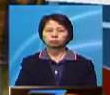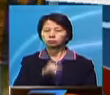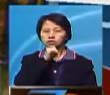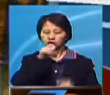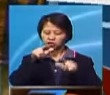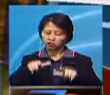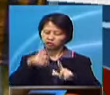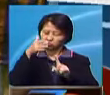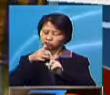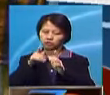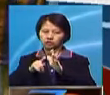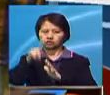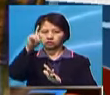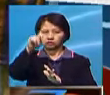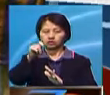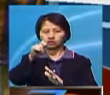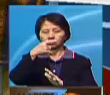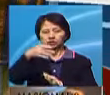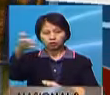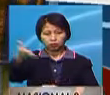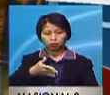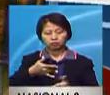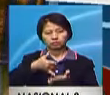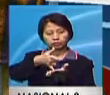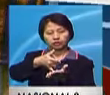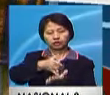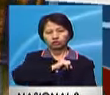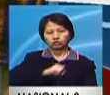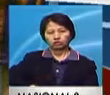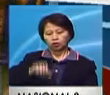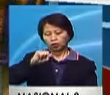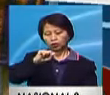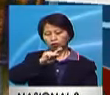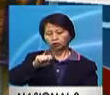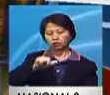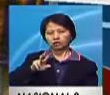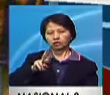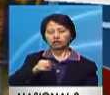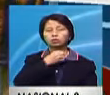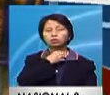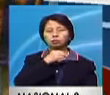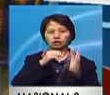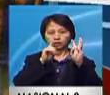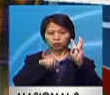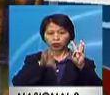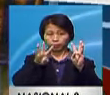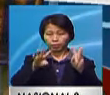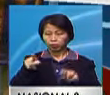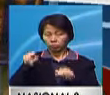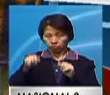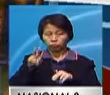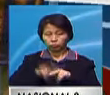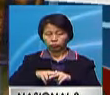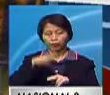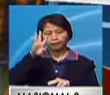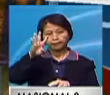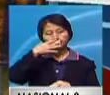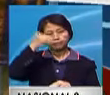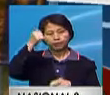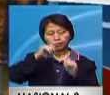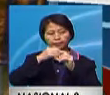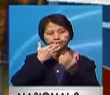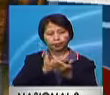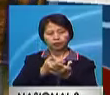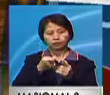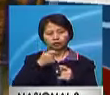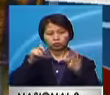Tidak meletakkan sasaran tinggi pada saingan jemputan Piala Sultan Azlan Shah yang bakal bermula di Ipoh 6 April ini. Andai mampu menduduki kelompok 4 pasukan terbaik